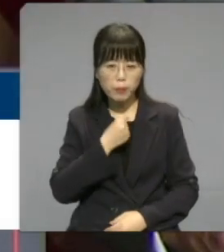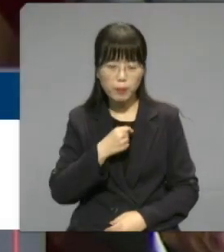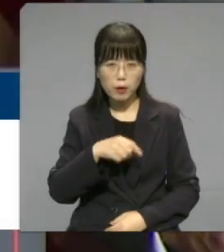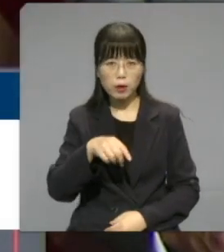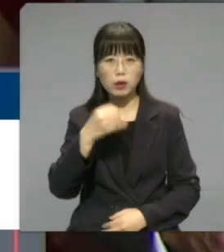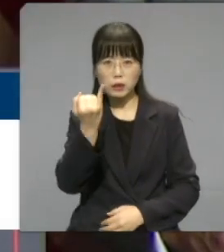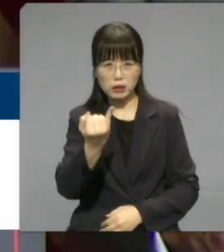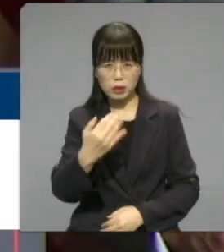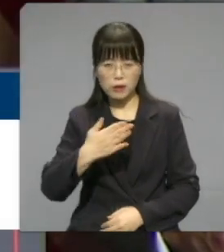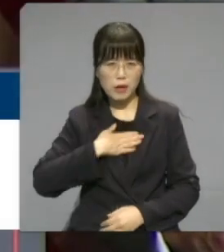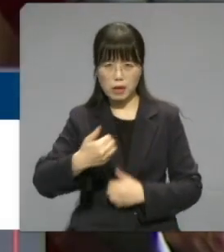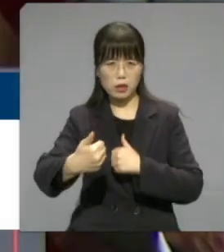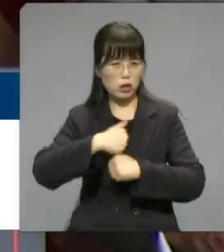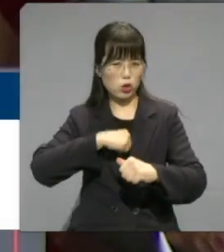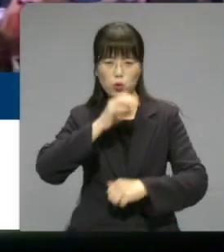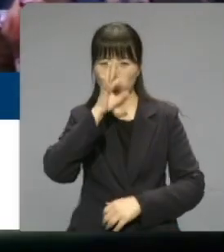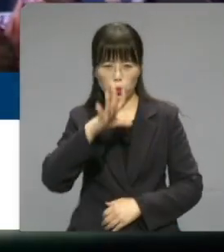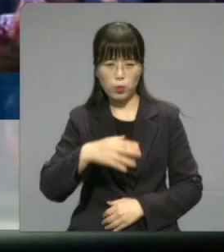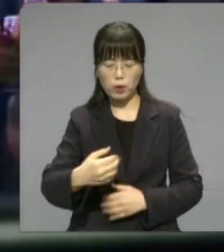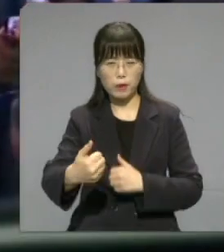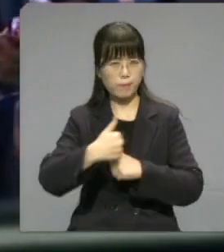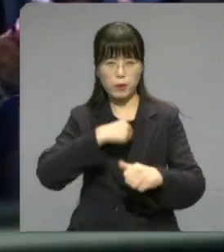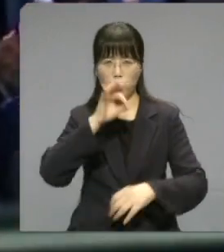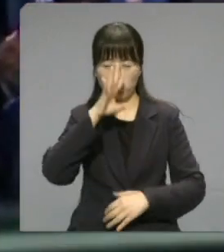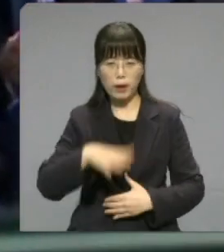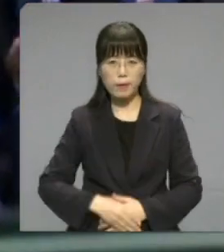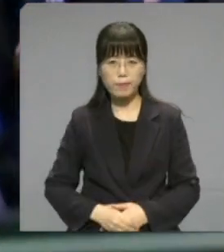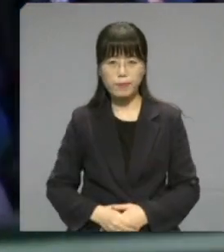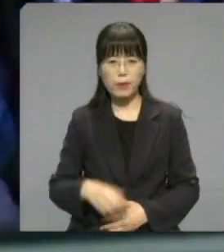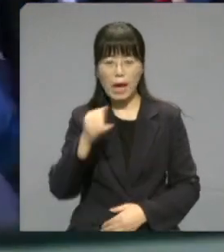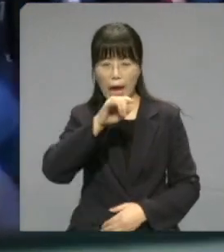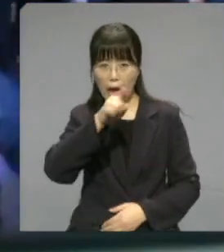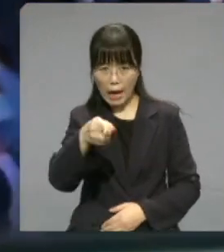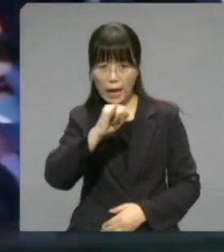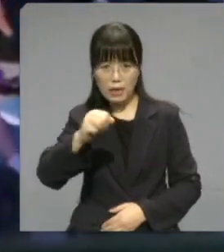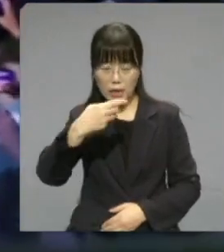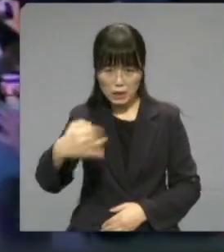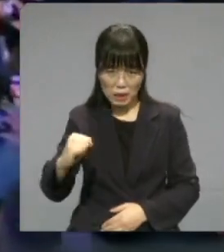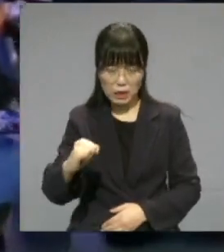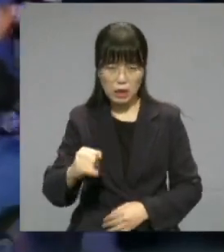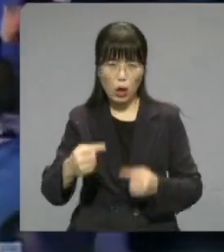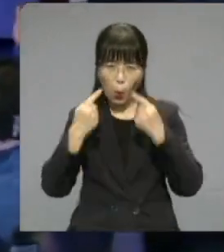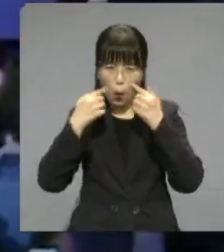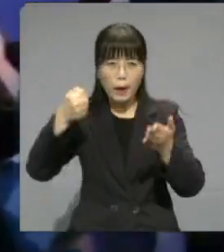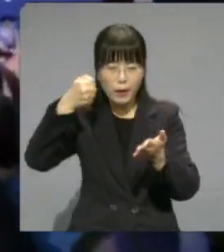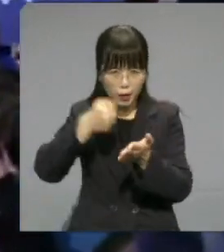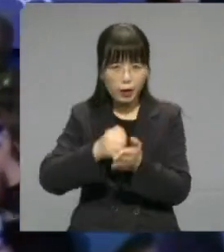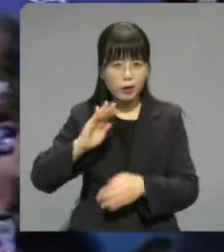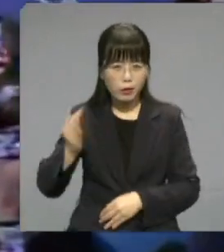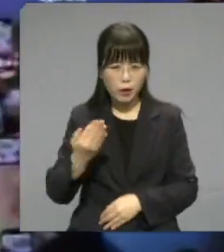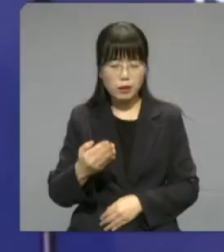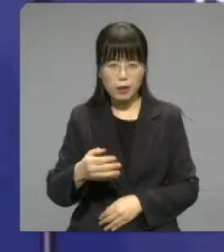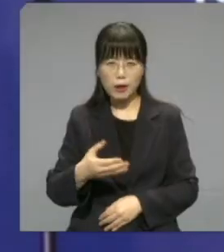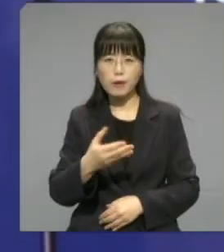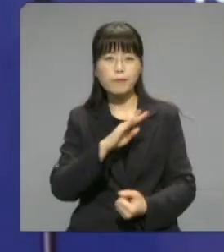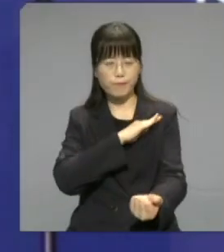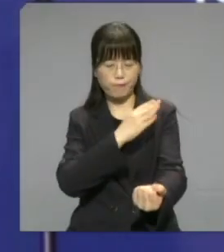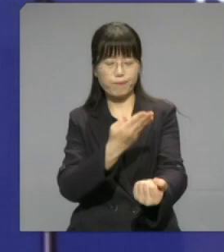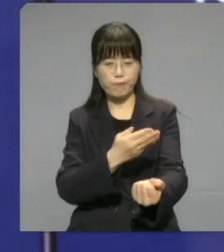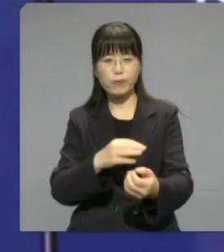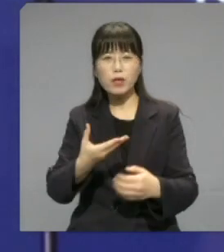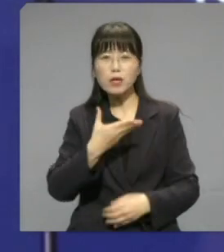not going to win. She's not going to. 헤일리 전 대사는 승부가 사실상 확정되자 트럼프는 승리할 자격이